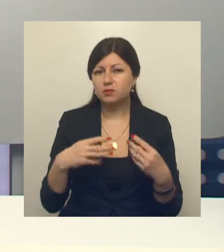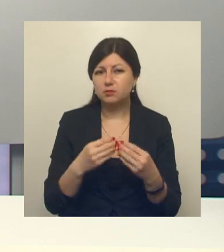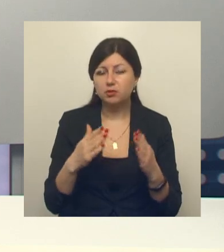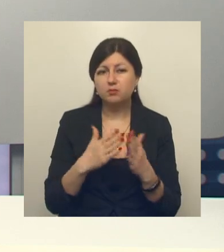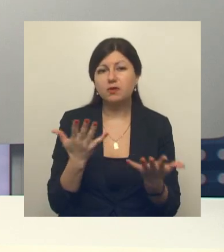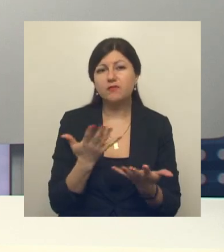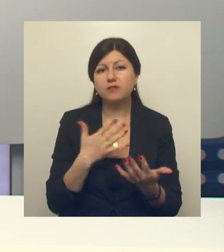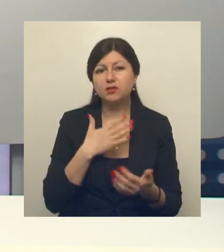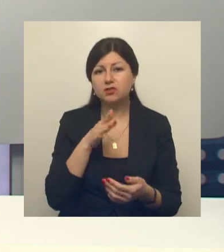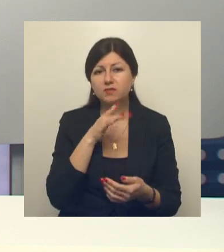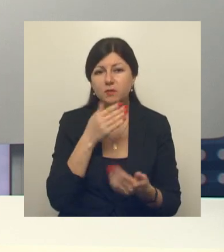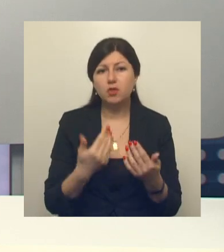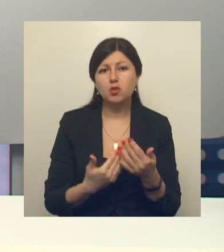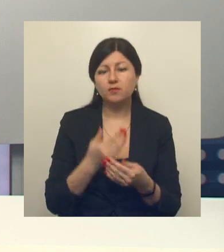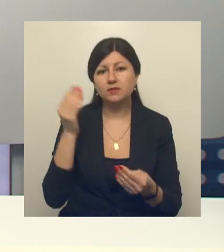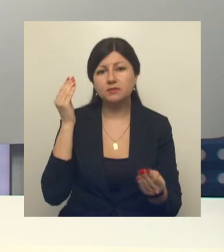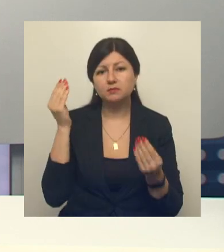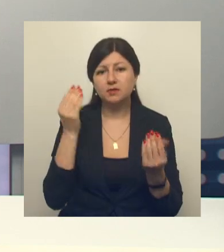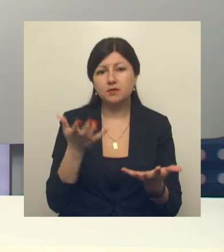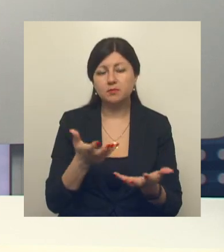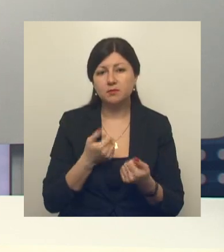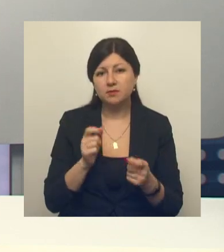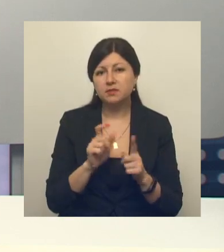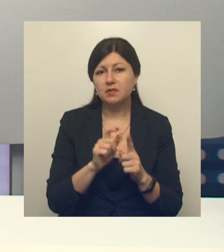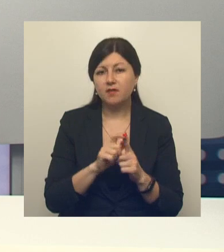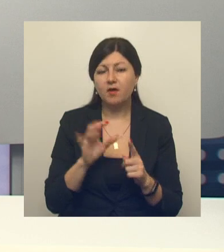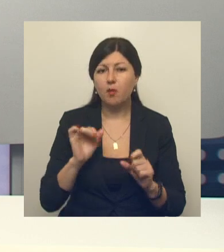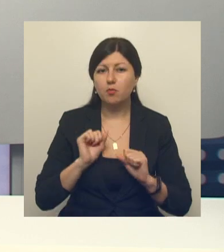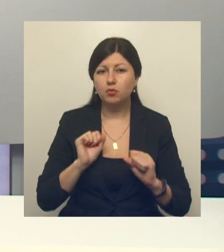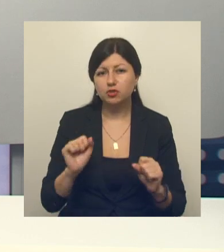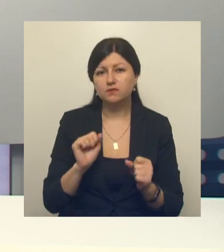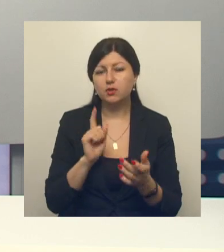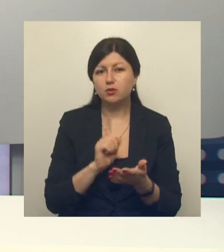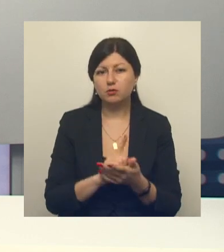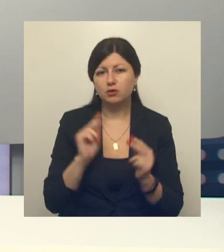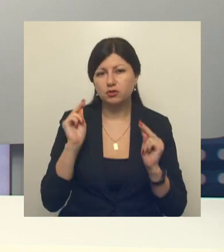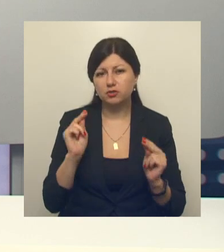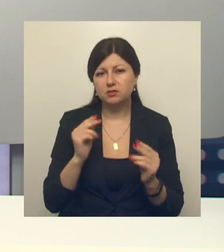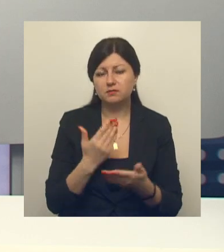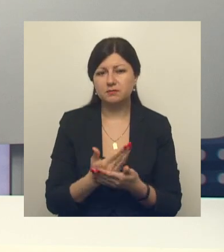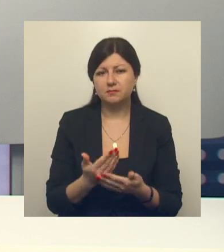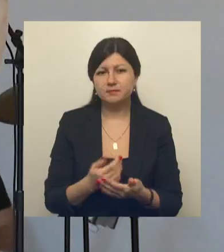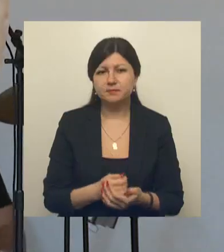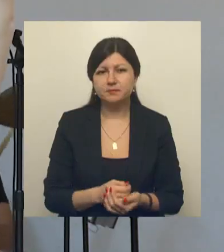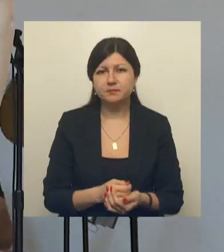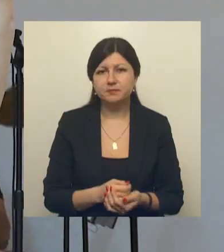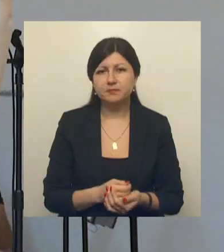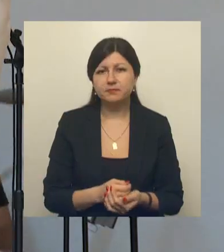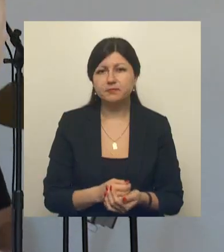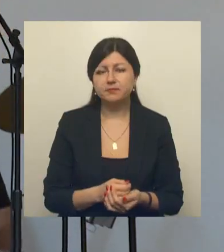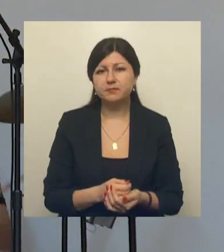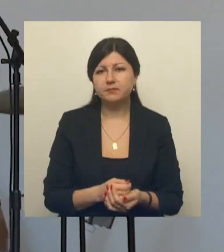наше время новые смыслы обрели слова о мужестве, долге и чести? В следующем сюжете.